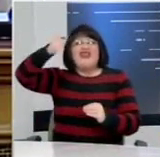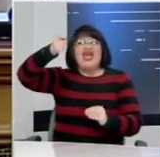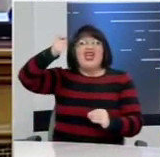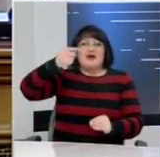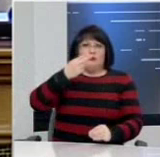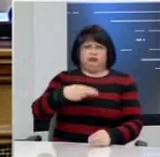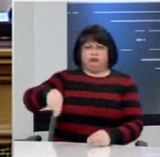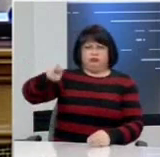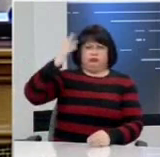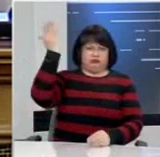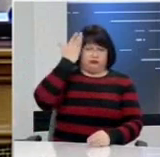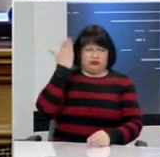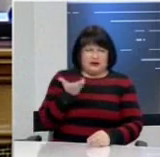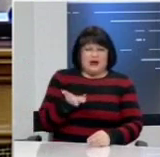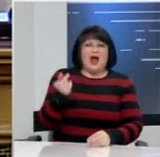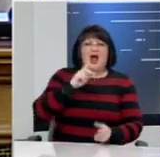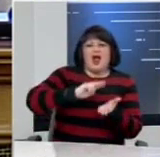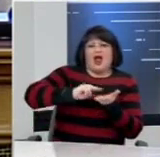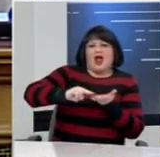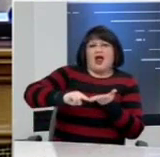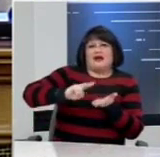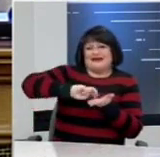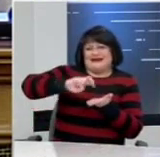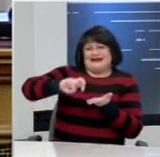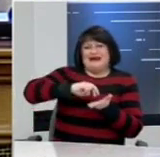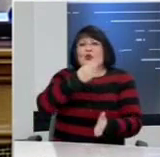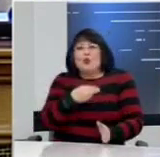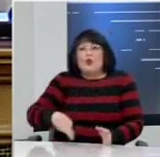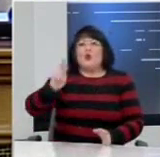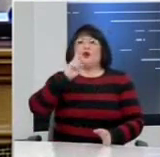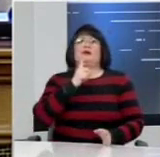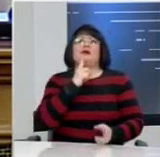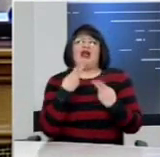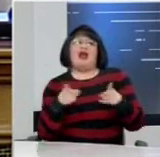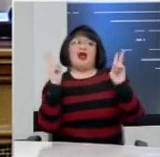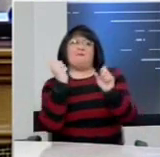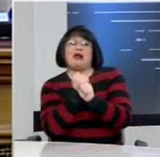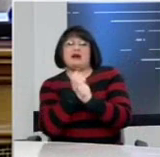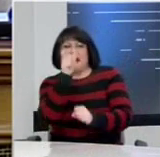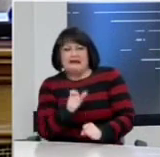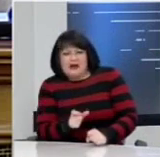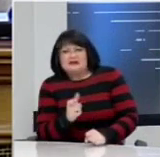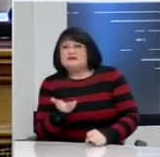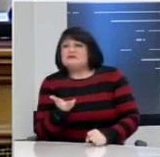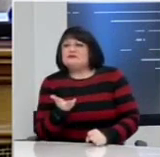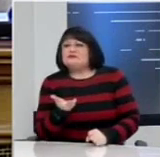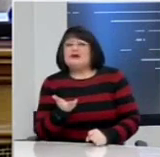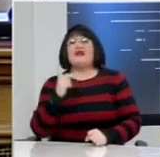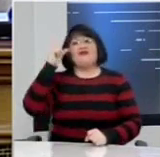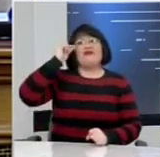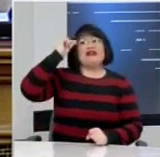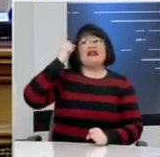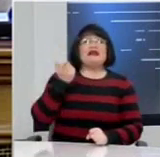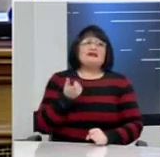αύριο τις ασφαλιστικές εισφορές να αυξάνονται, όπως και του ελεύθερου επαγγελματία, του φοιτητή και